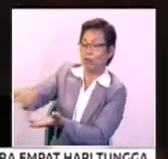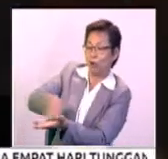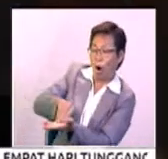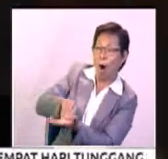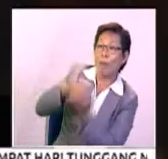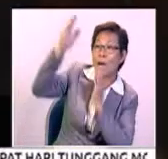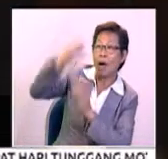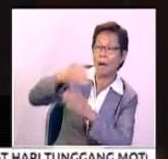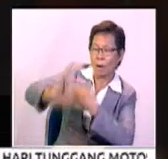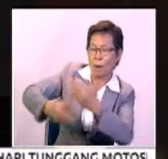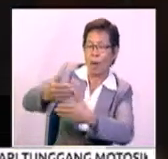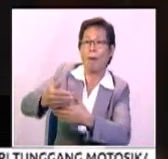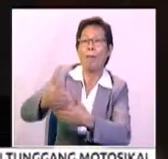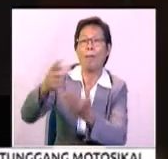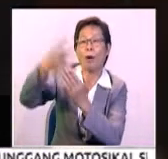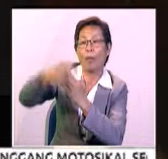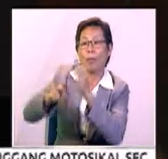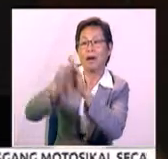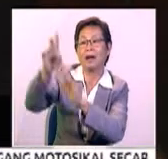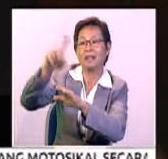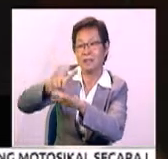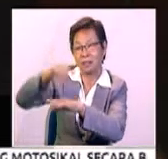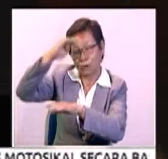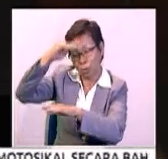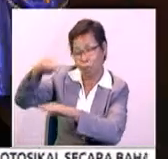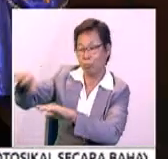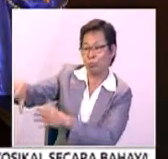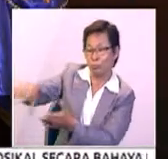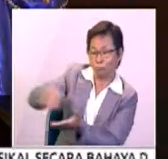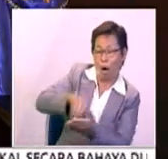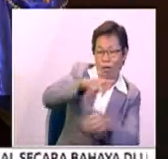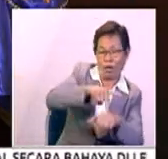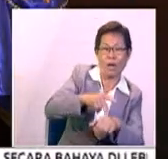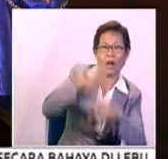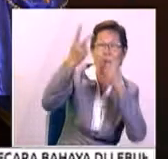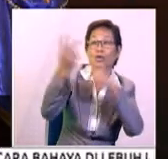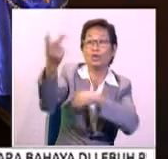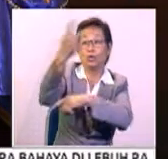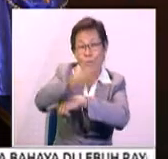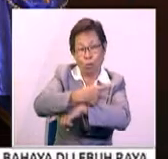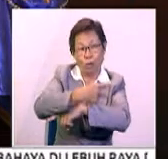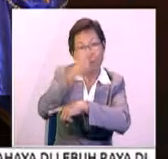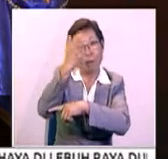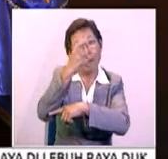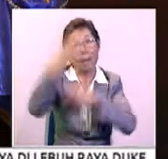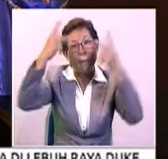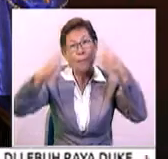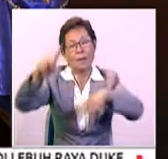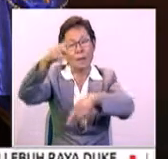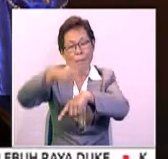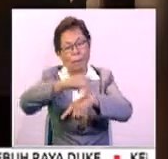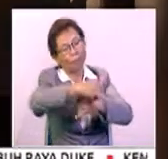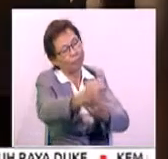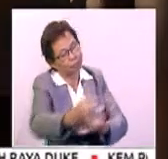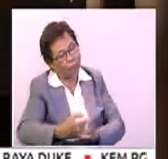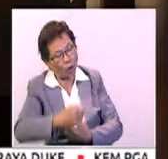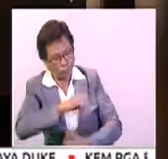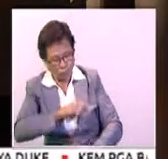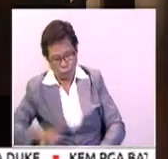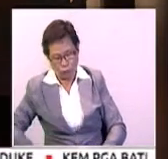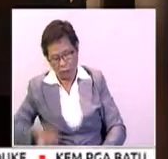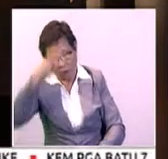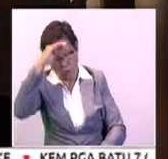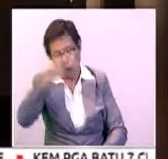beberapa kemajuan projek pembangunan di Johor. Lawatan dua hari yang bermula Rabu itu adalah atas jemputan Presiden Duterte. Baginda